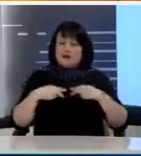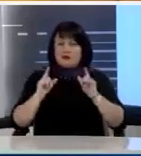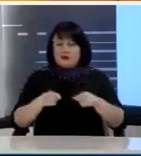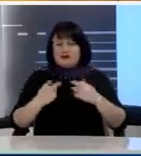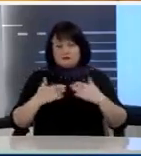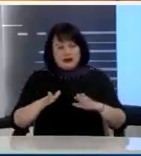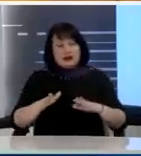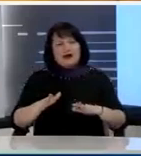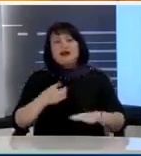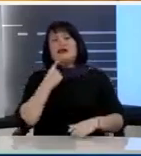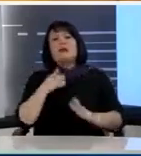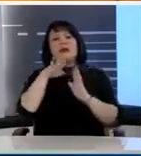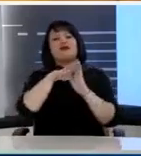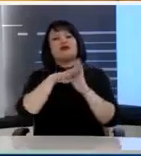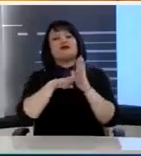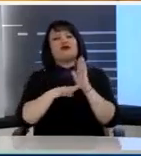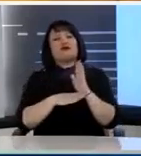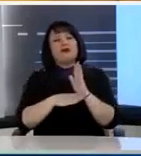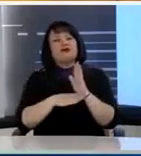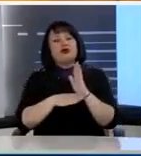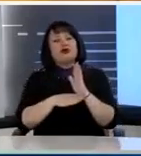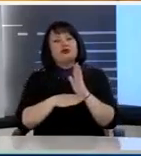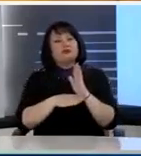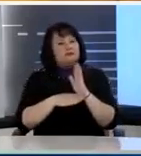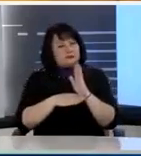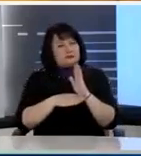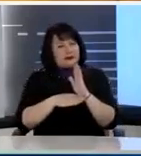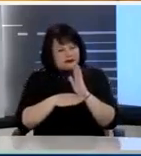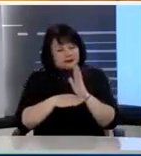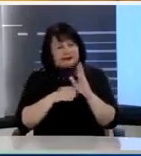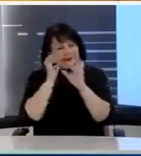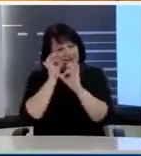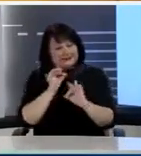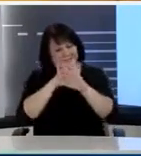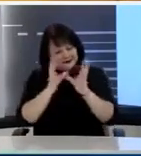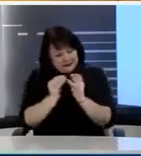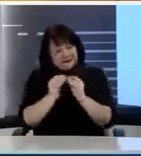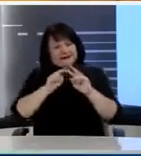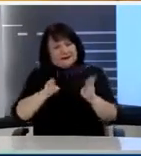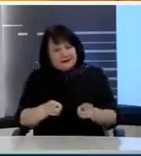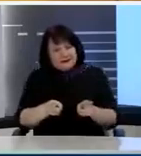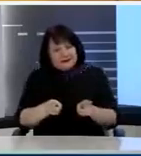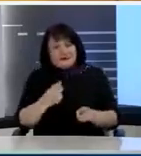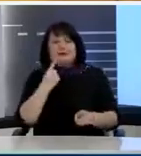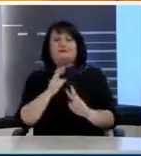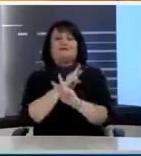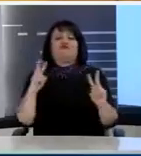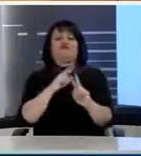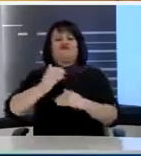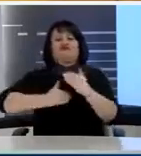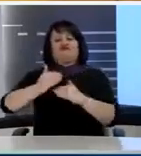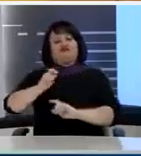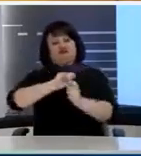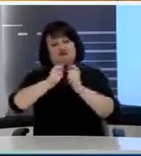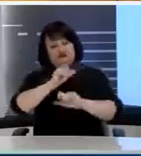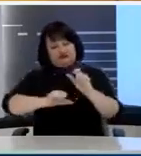απόφαση, το θεσμικό πλαίσιο για τις κλινικές μελέτες στη χώρα μας άλλαξε. Καθορίζονται εφ' εξής διαφανείς διαδικασίες